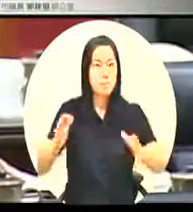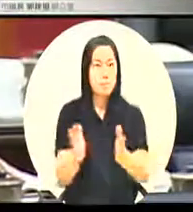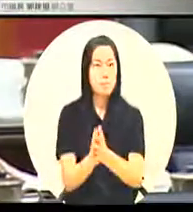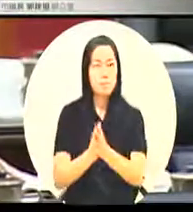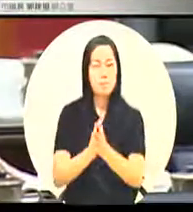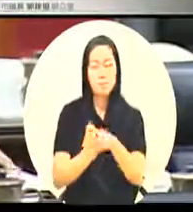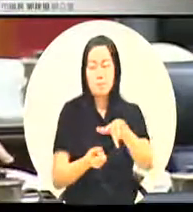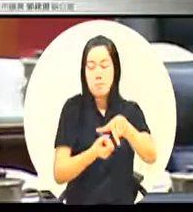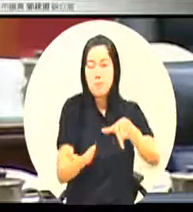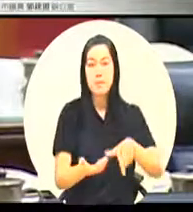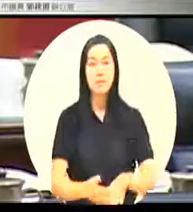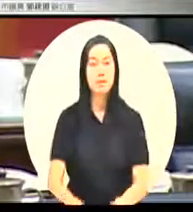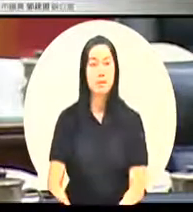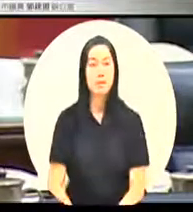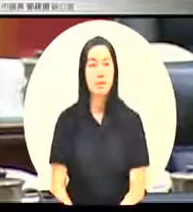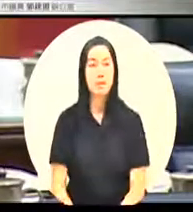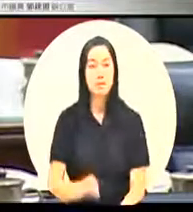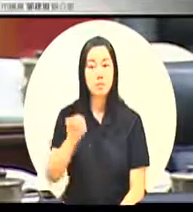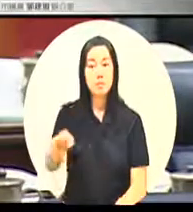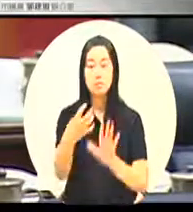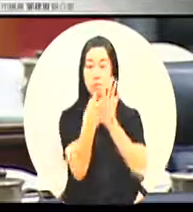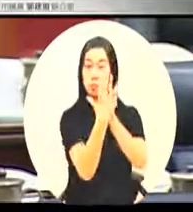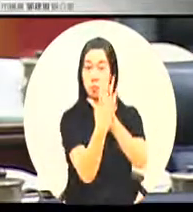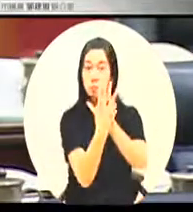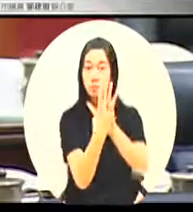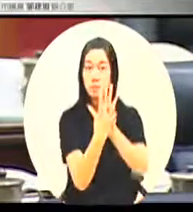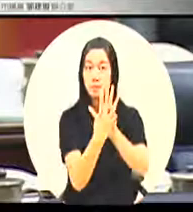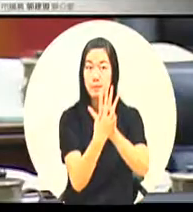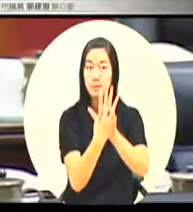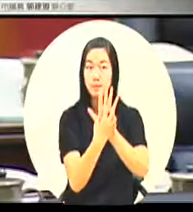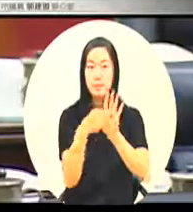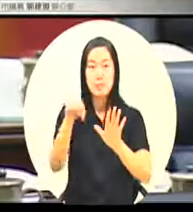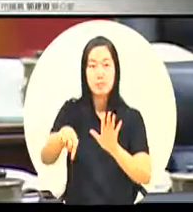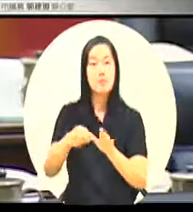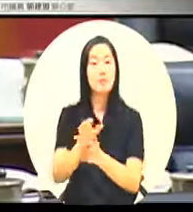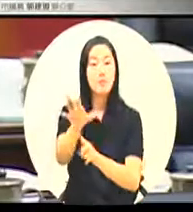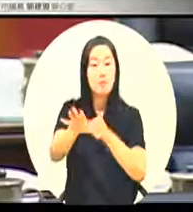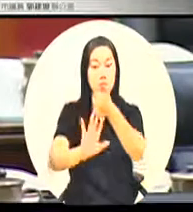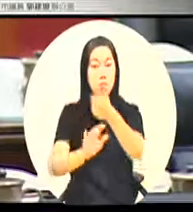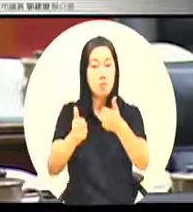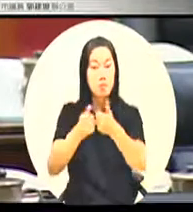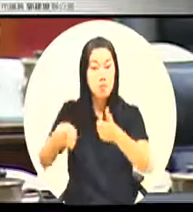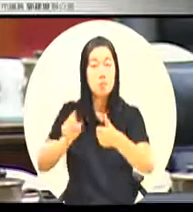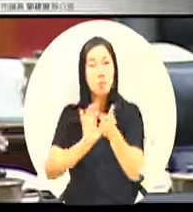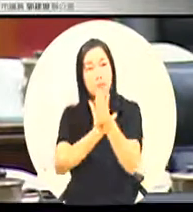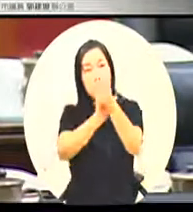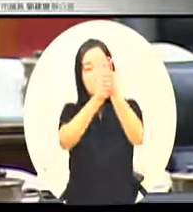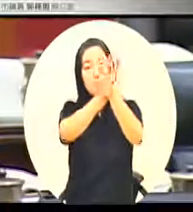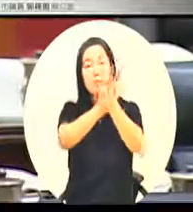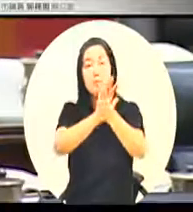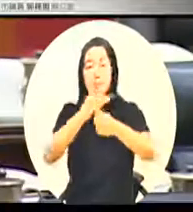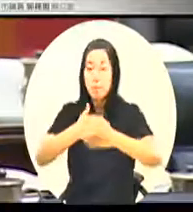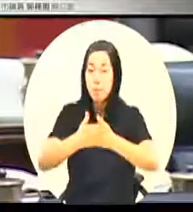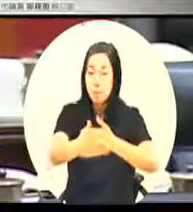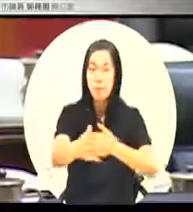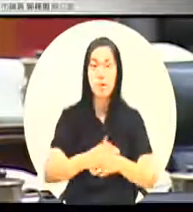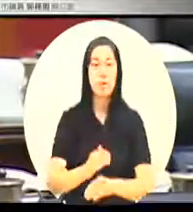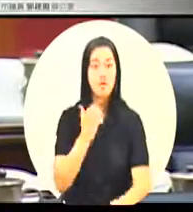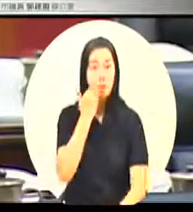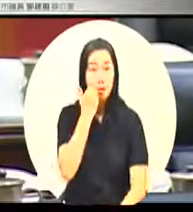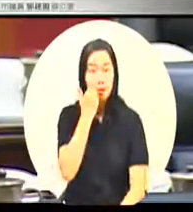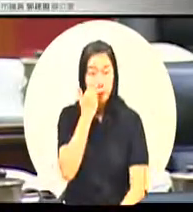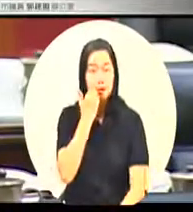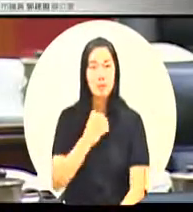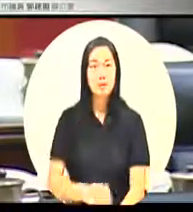光。所以这些标示在农委会推展的过程里面，只要你有这